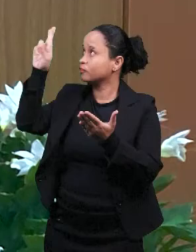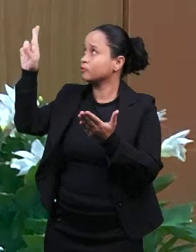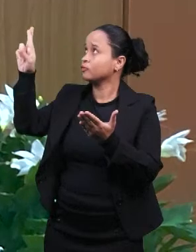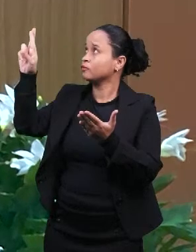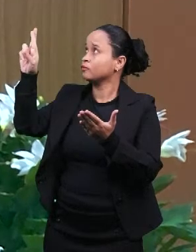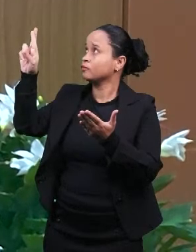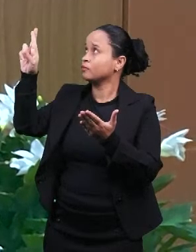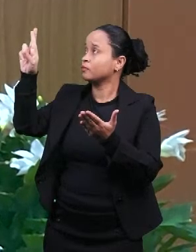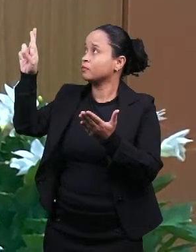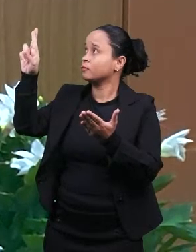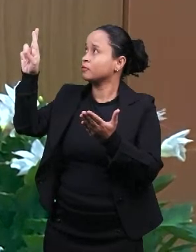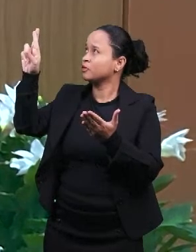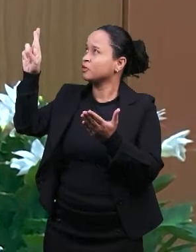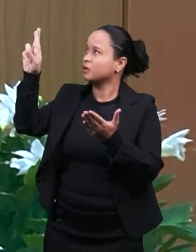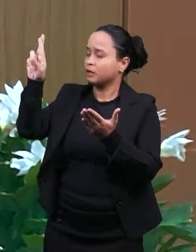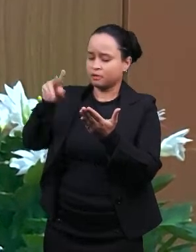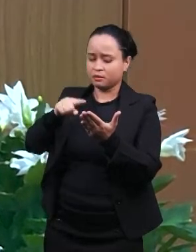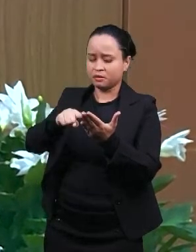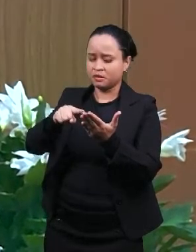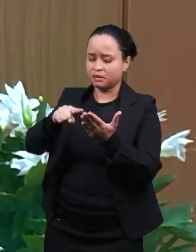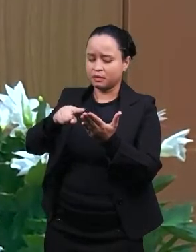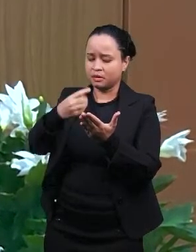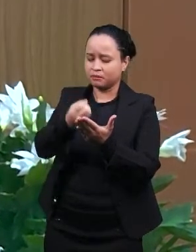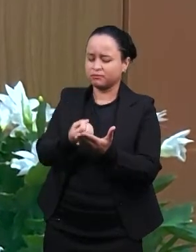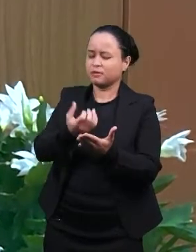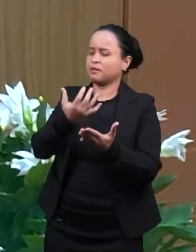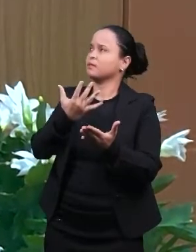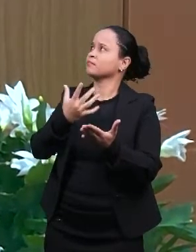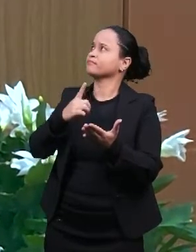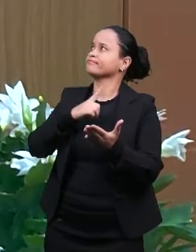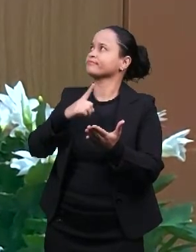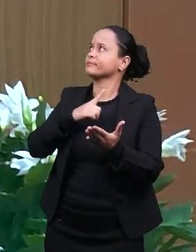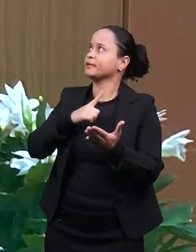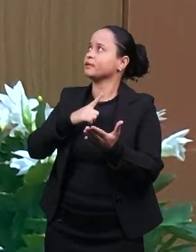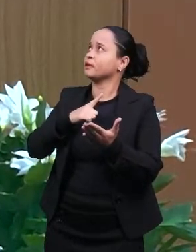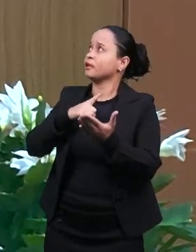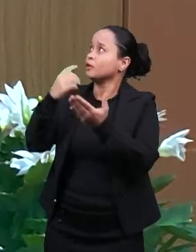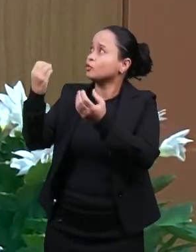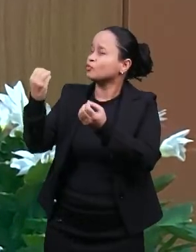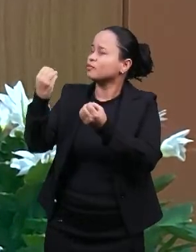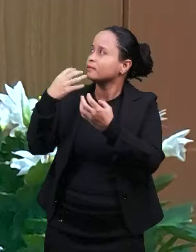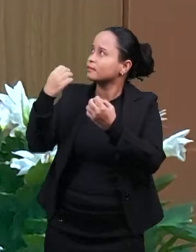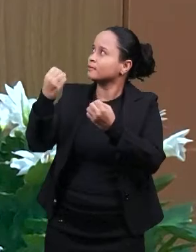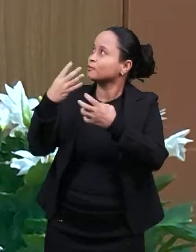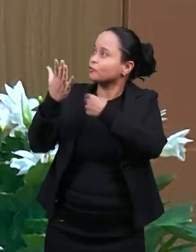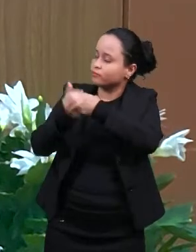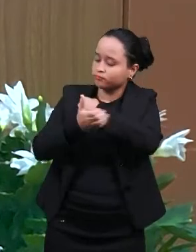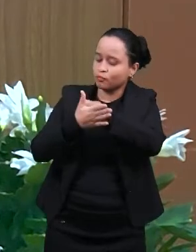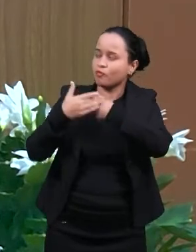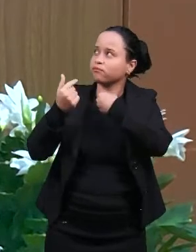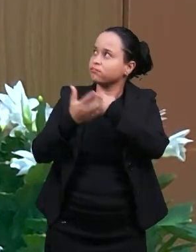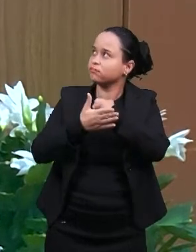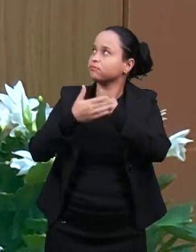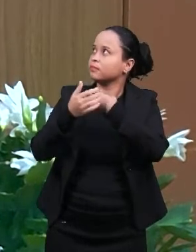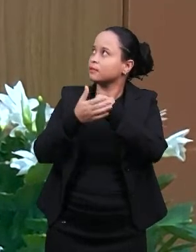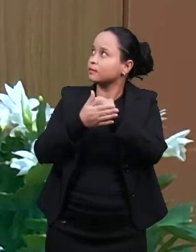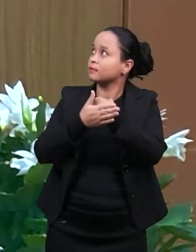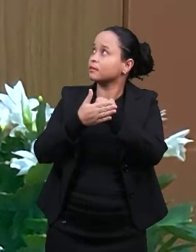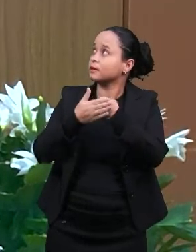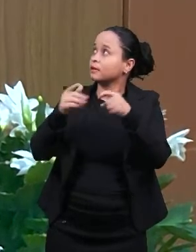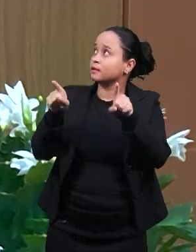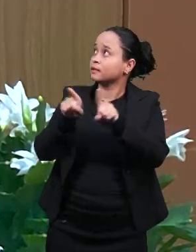не устаревает, пред Твоим учением, которое приносит нам утешение,